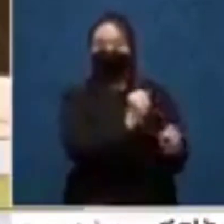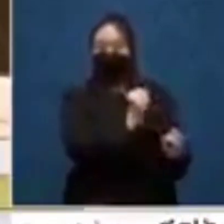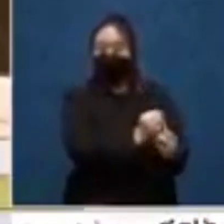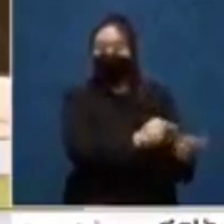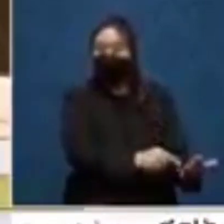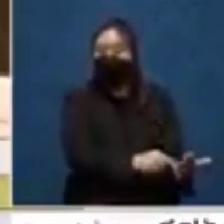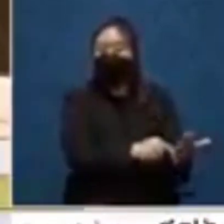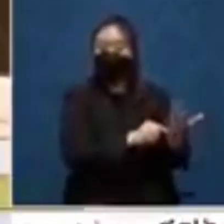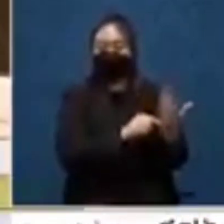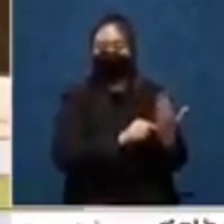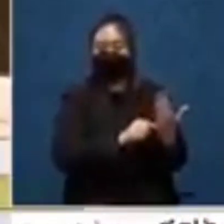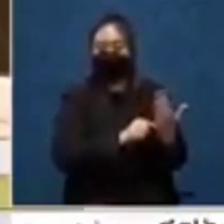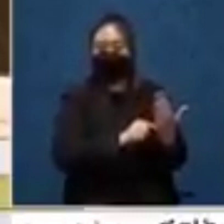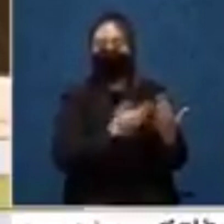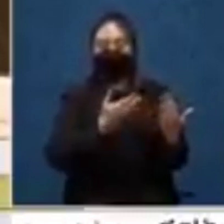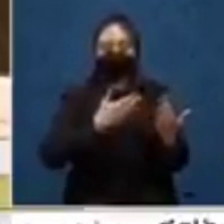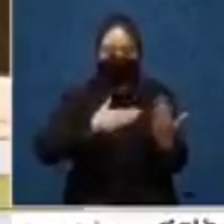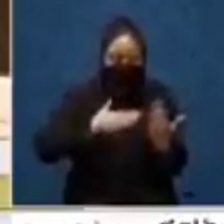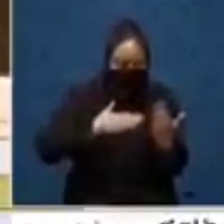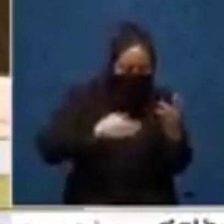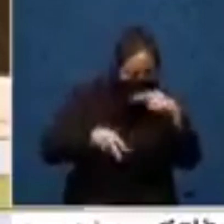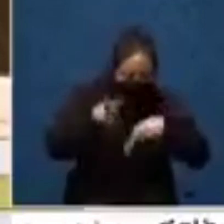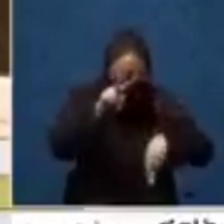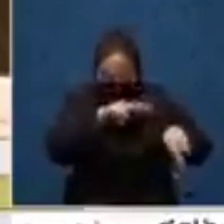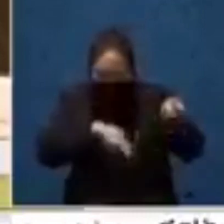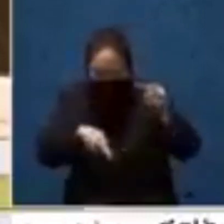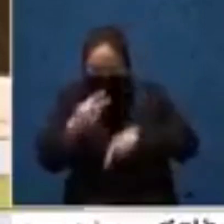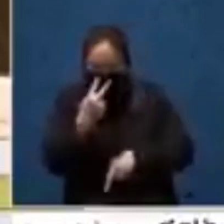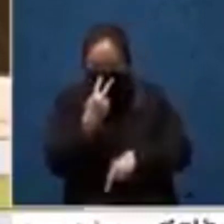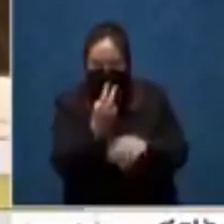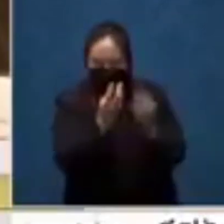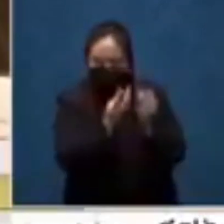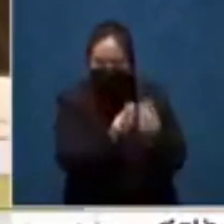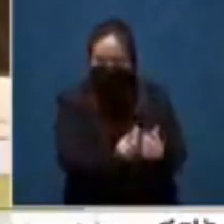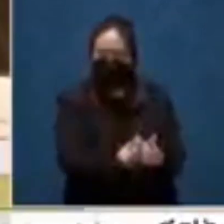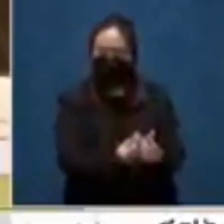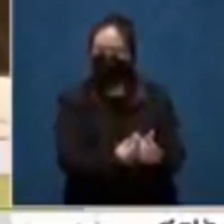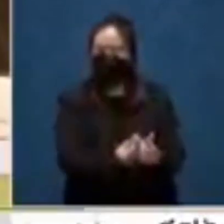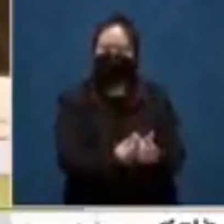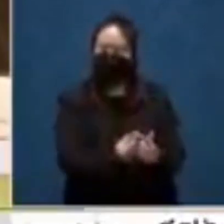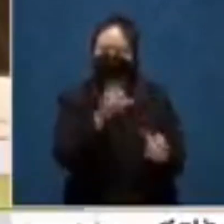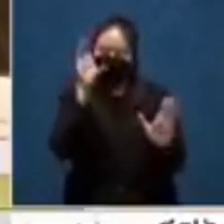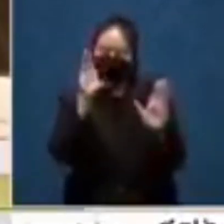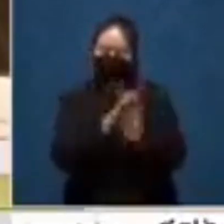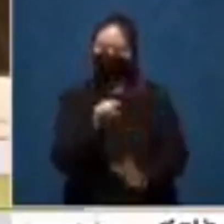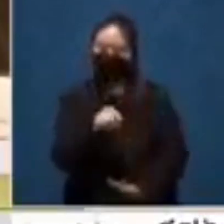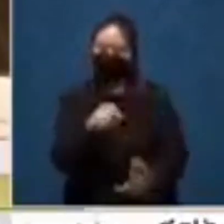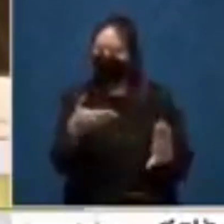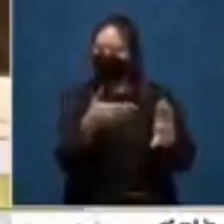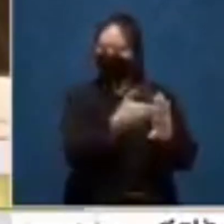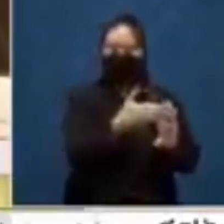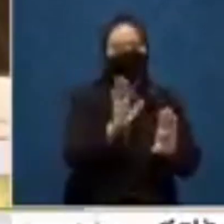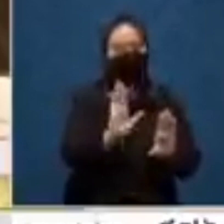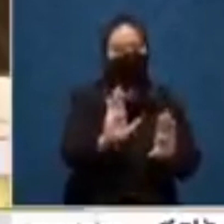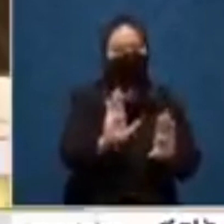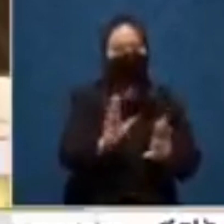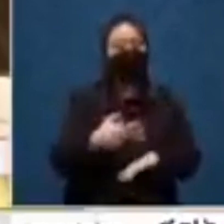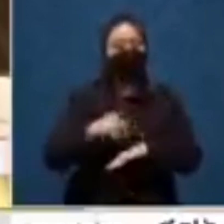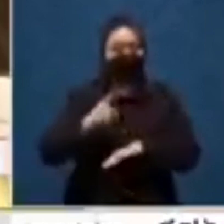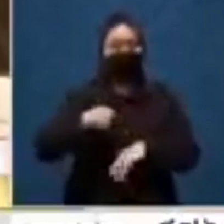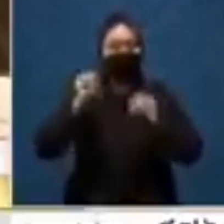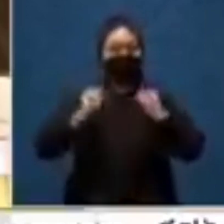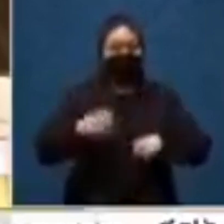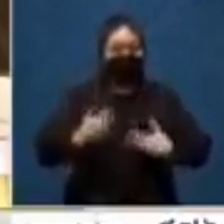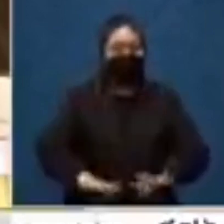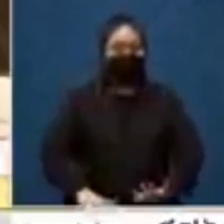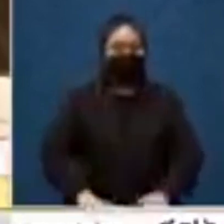ก็ได้ตรวจสอบดูรายละเอียดแล้วว่ามันไม่สมควรที่จะเอาภาพนั้นออกมา นะครับประธานได้วินิจฉัยแล้วนะครับ ท่านประ